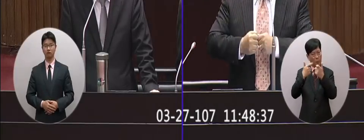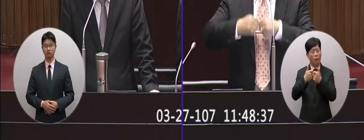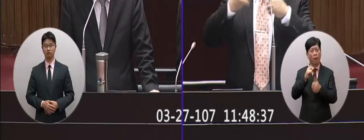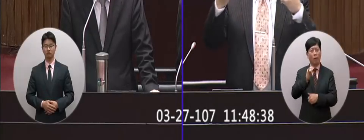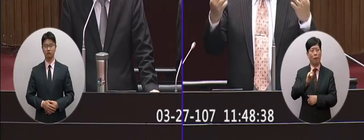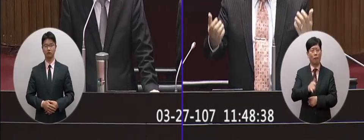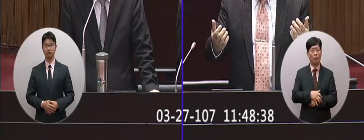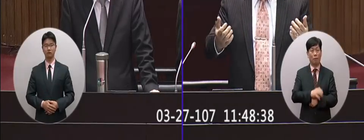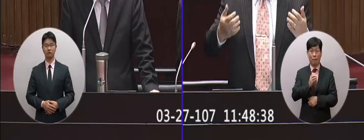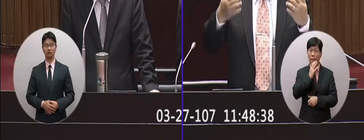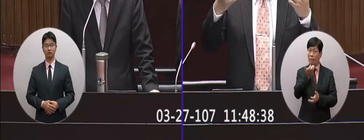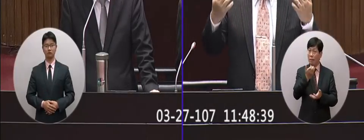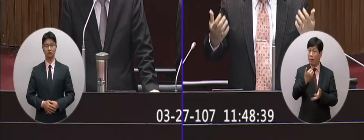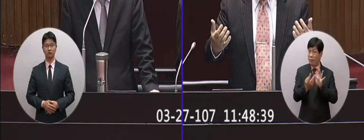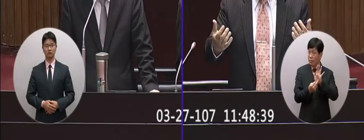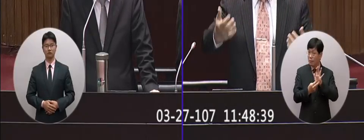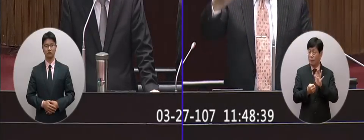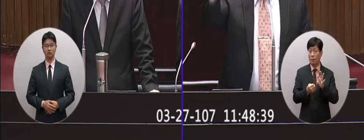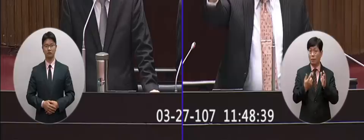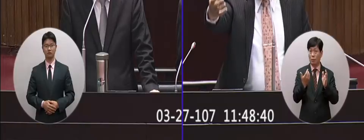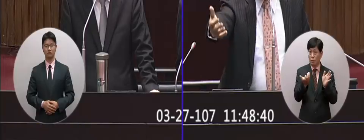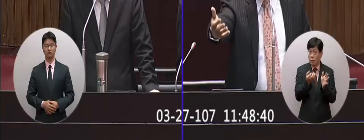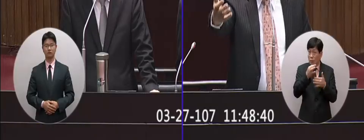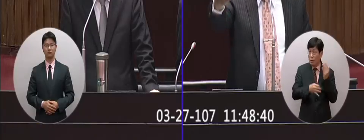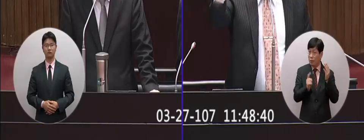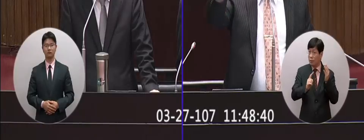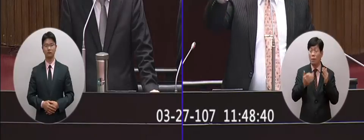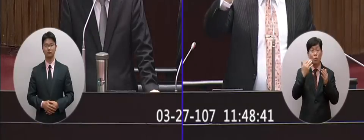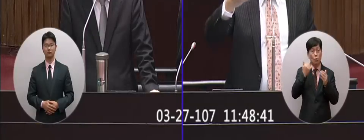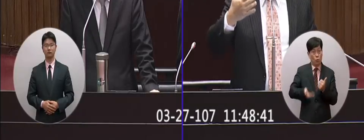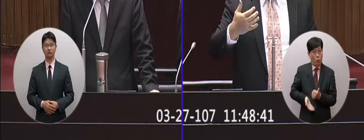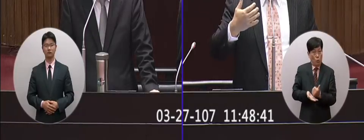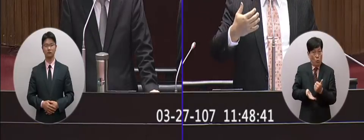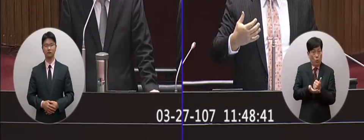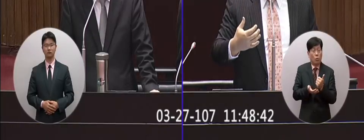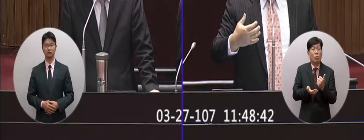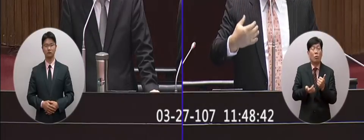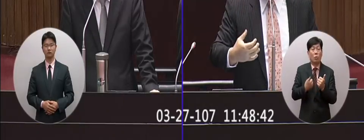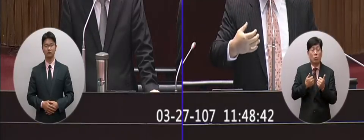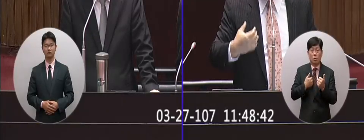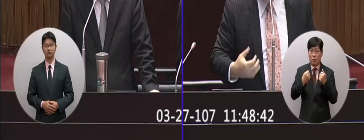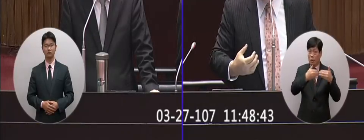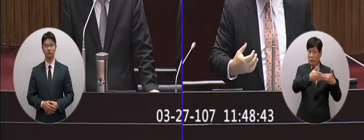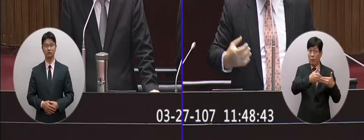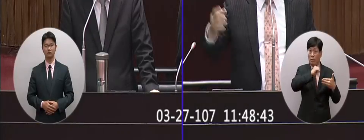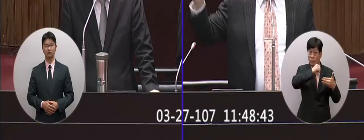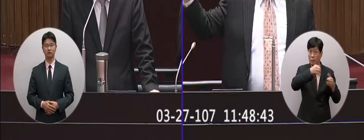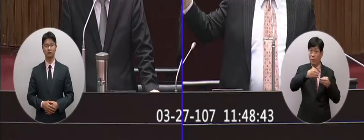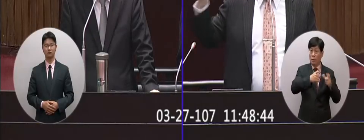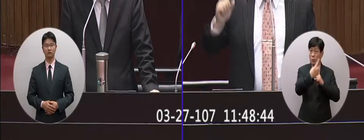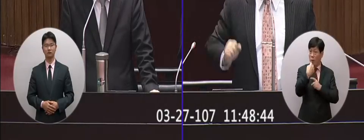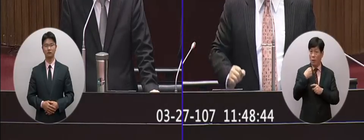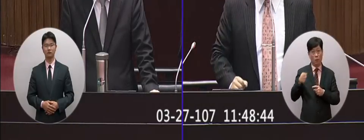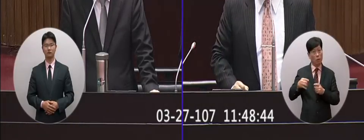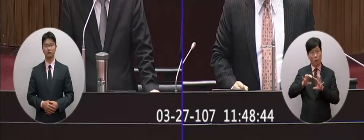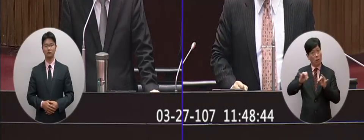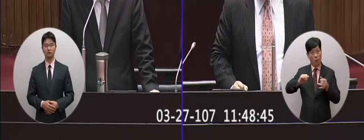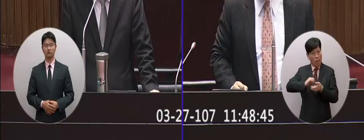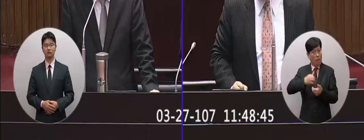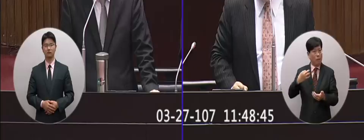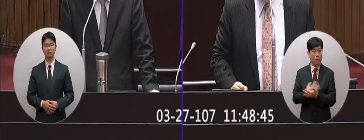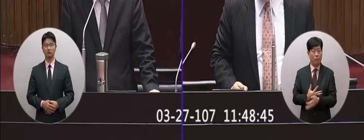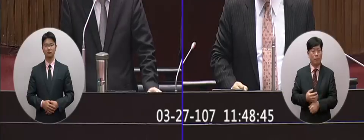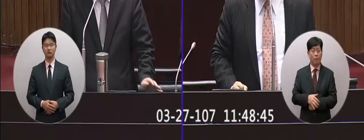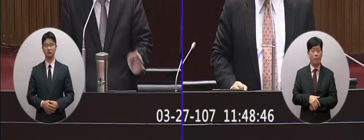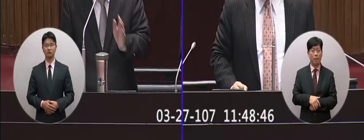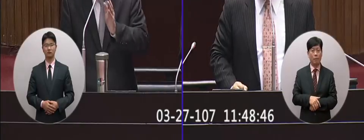balance。但是我刚才讲过，我一开始的前提就是，如果我在鼓励我们的所谓在中国的台商回流的话，那这些土地显然是不